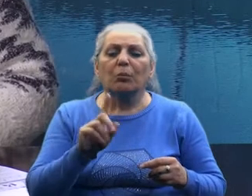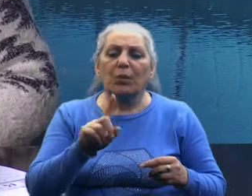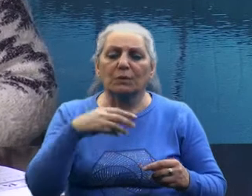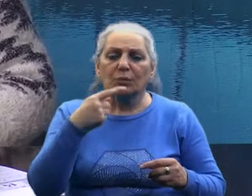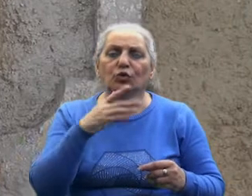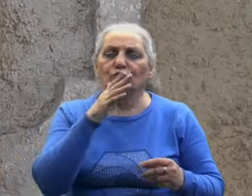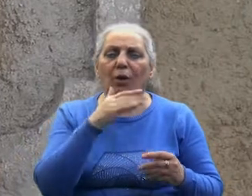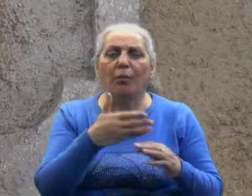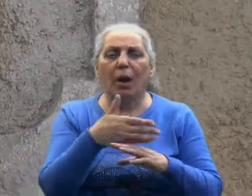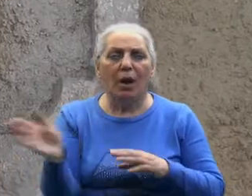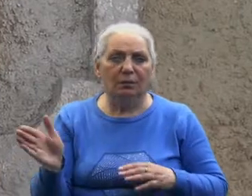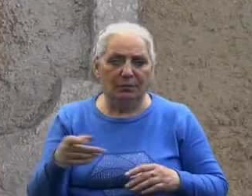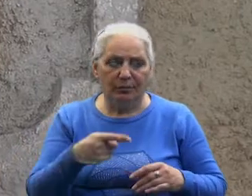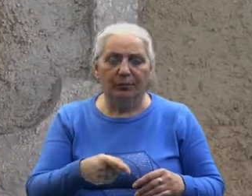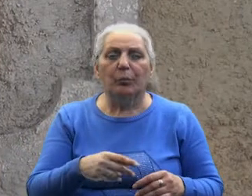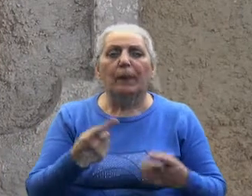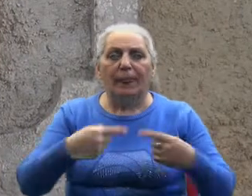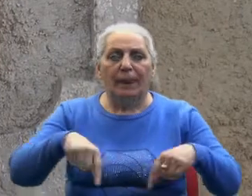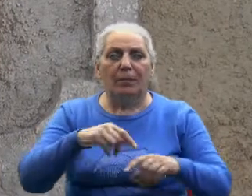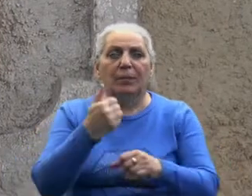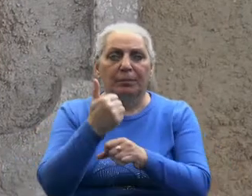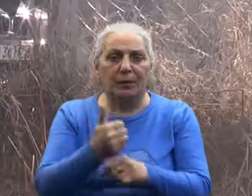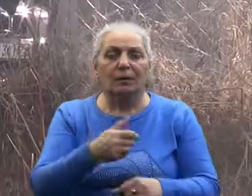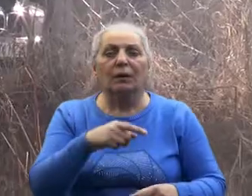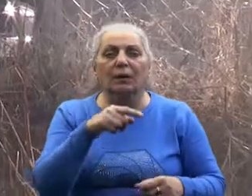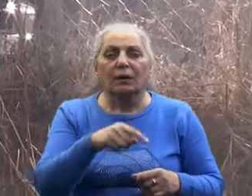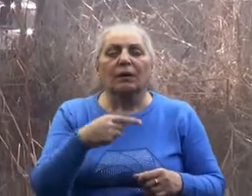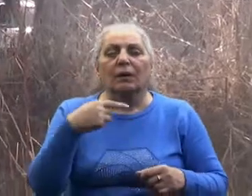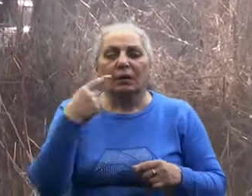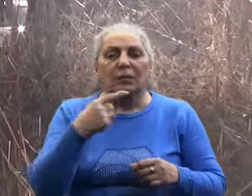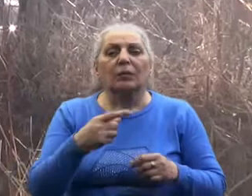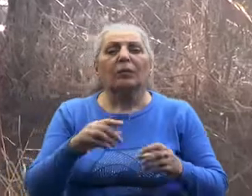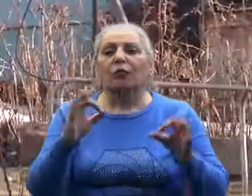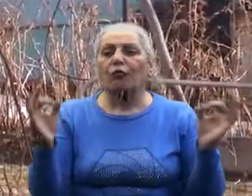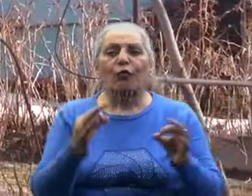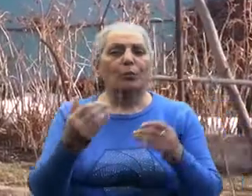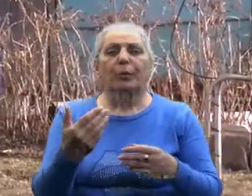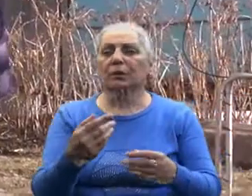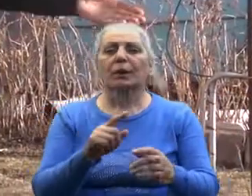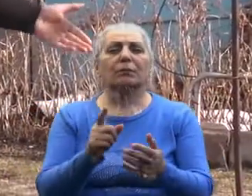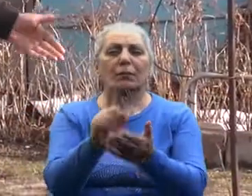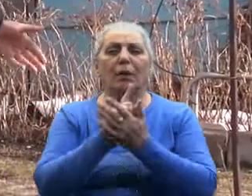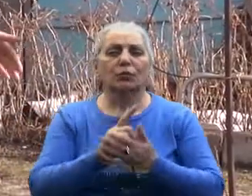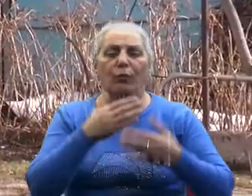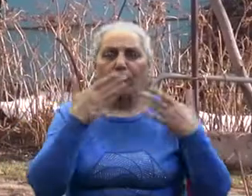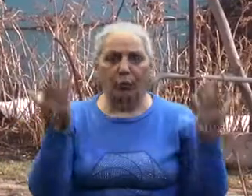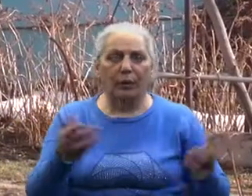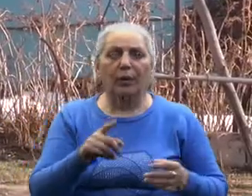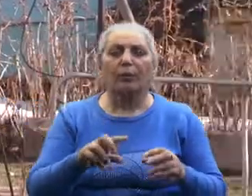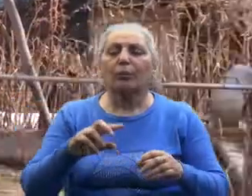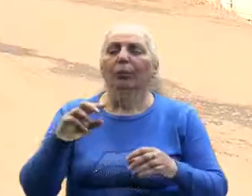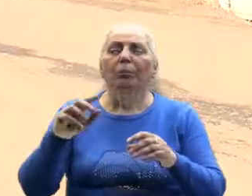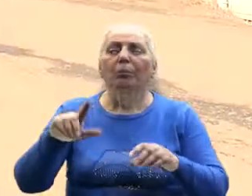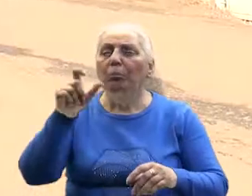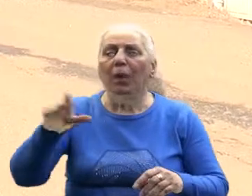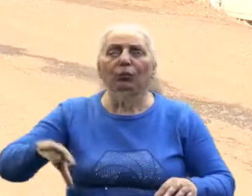դրանց։ Համայնքապետի խոսքով այս հարցի կարգավորման խնդրով դեռ ոչ ոքի չի դիմել, քանի որ բնակիչները իր երկու տարվա կառավարման